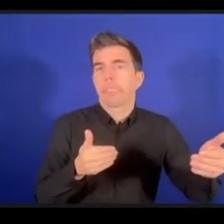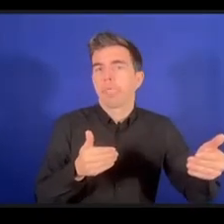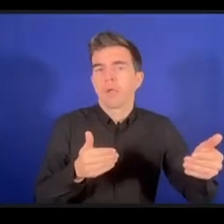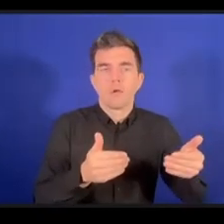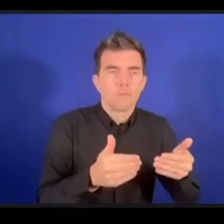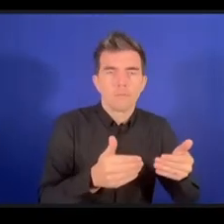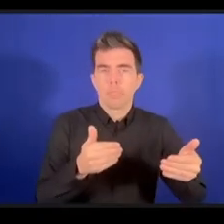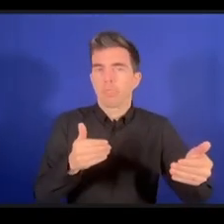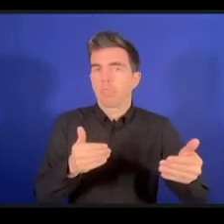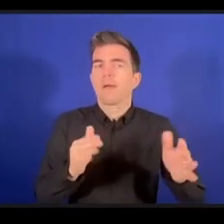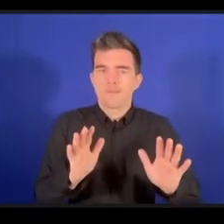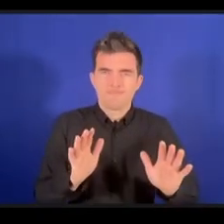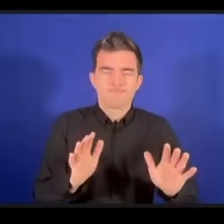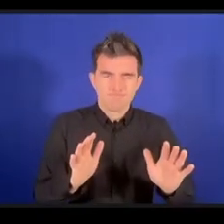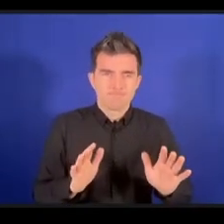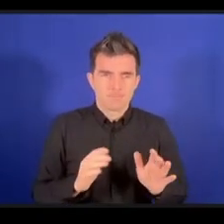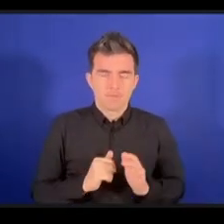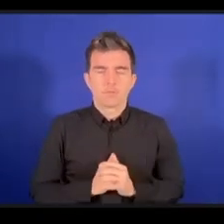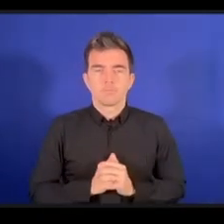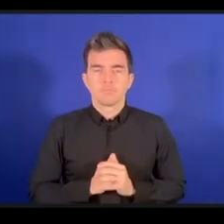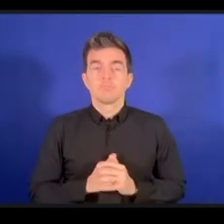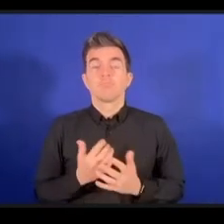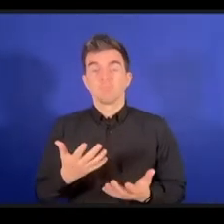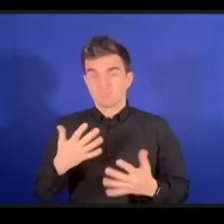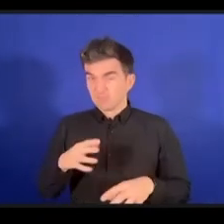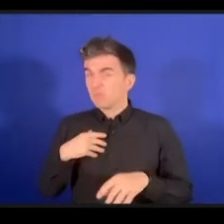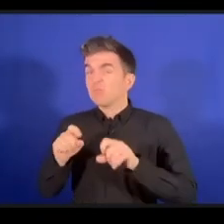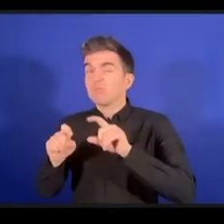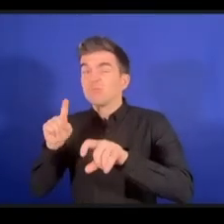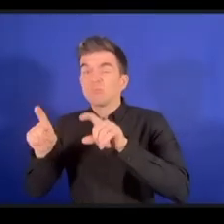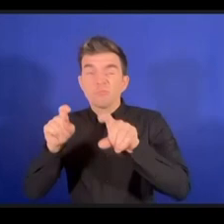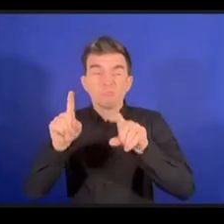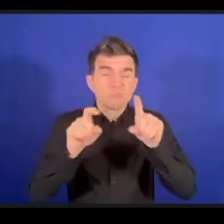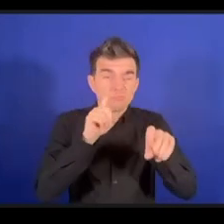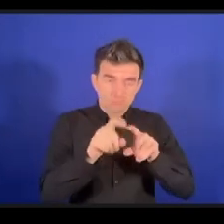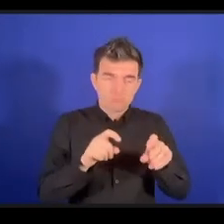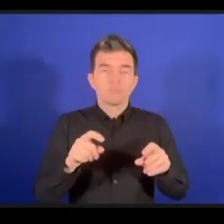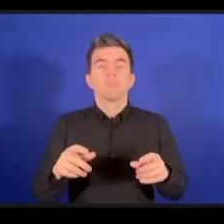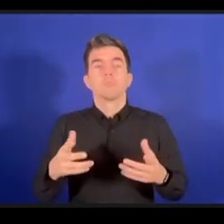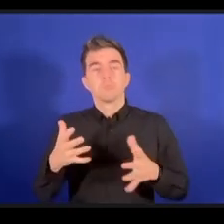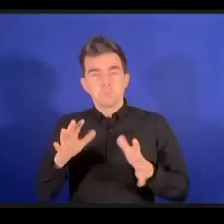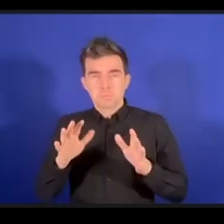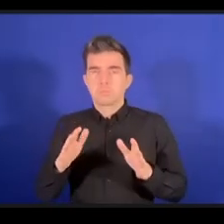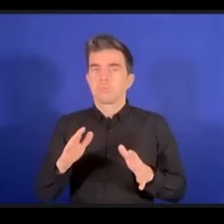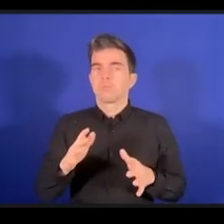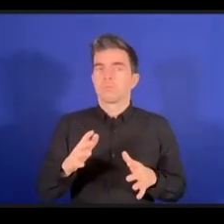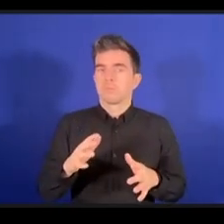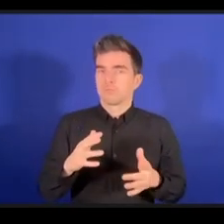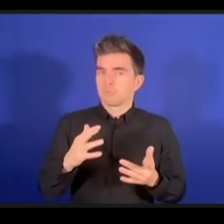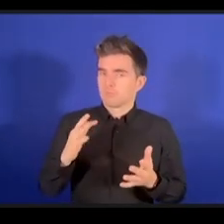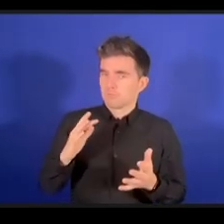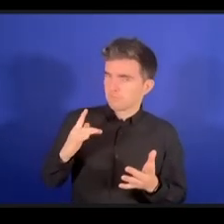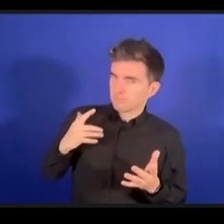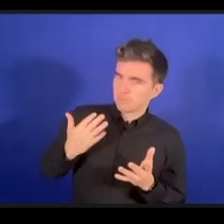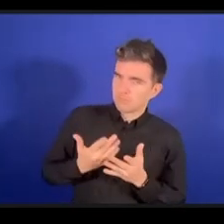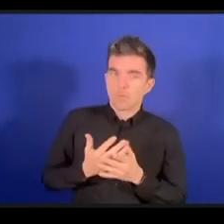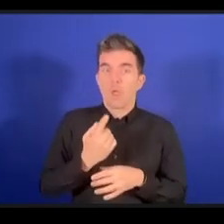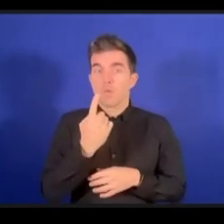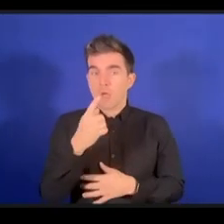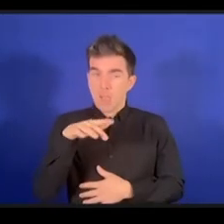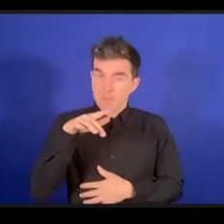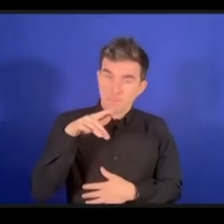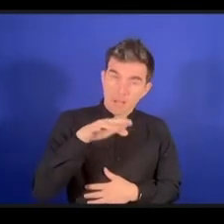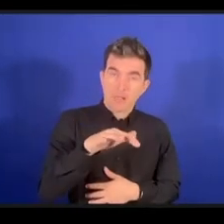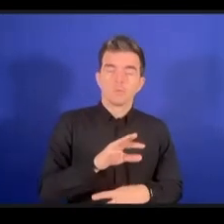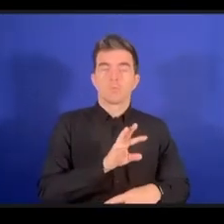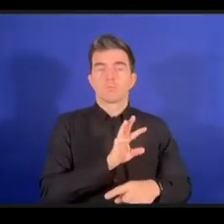有一个调查是2022年对100个网站进行了调查，里面就